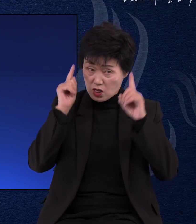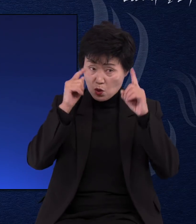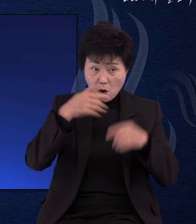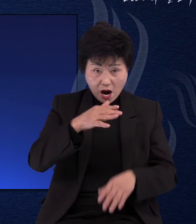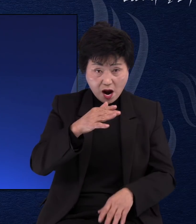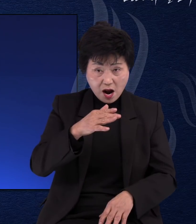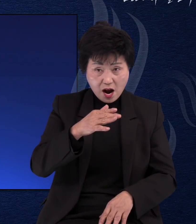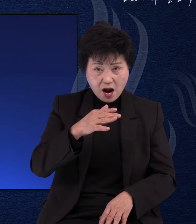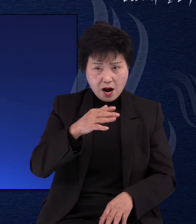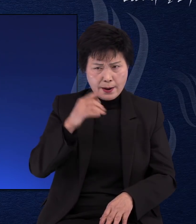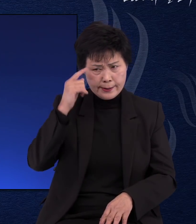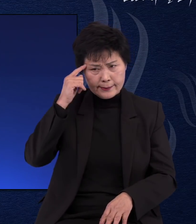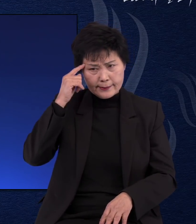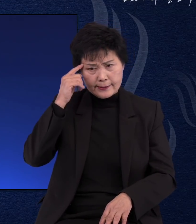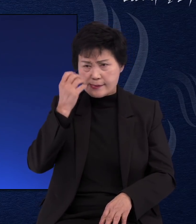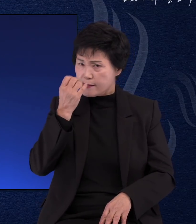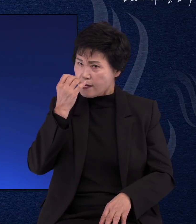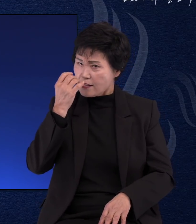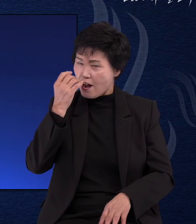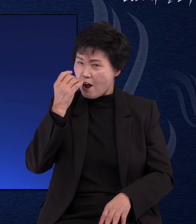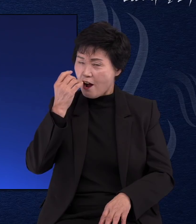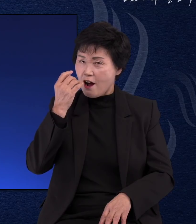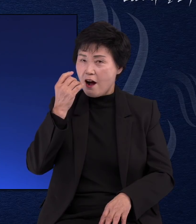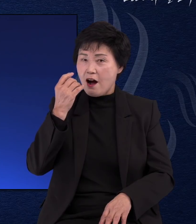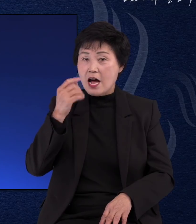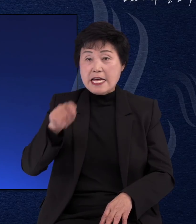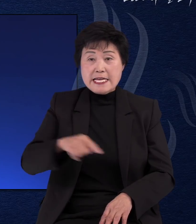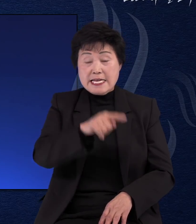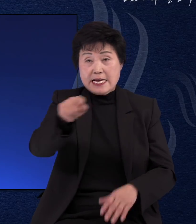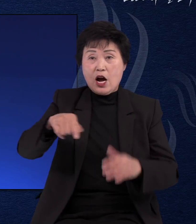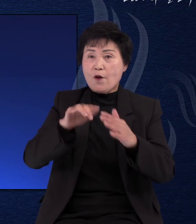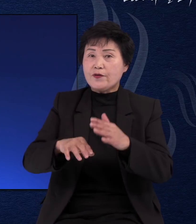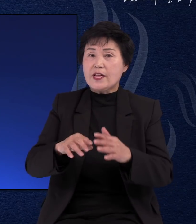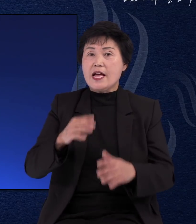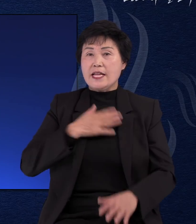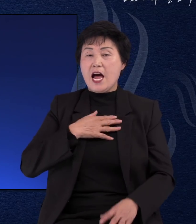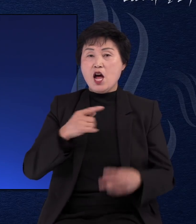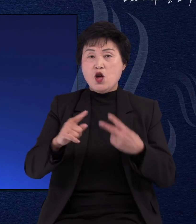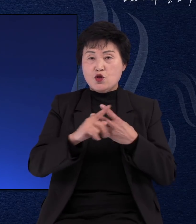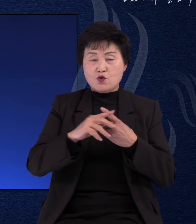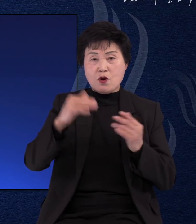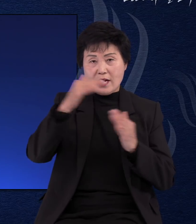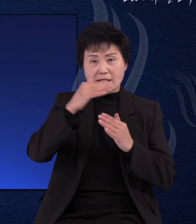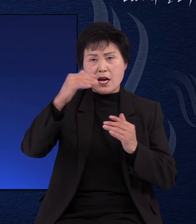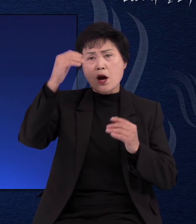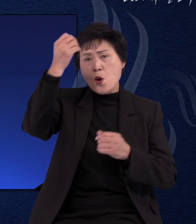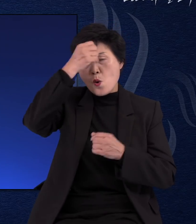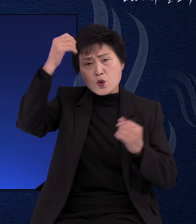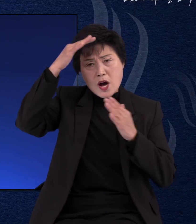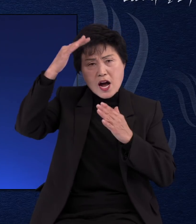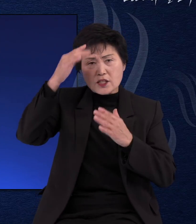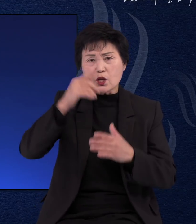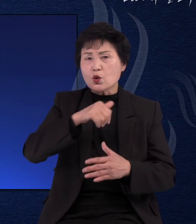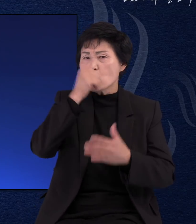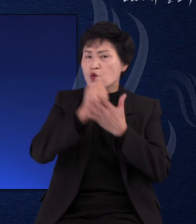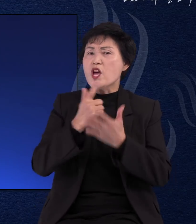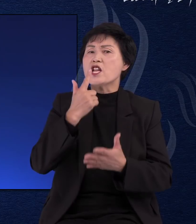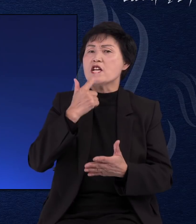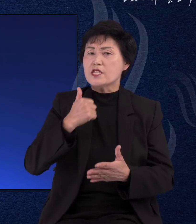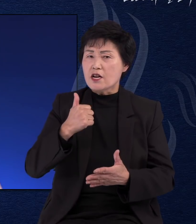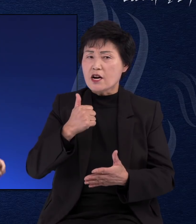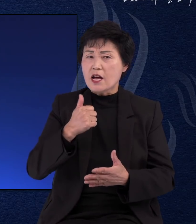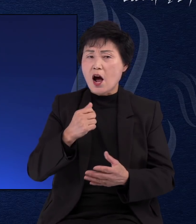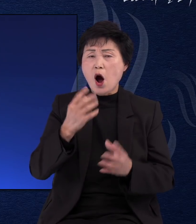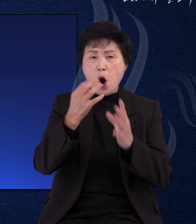먹는데 영안이 열렸던지 이 중에 뭐 내가 중학생이고 고등학생이 죄를 지어봐야 얼마나 지었다고 지옥 간다고